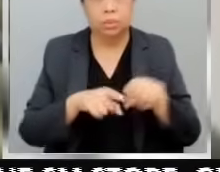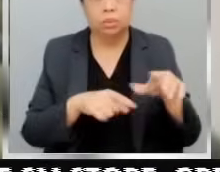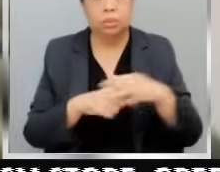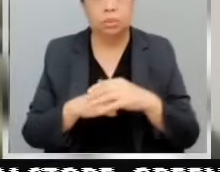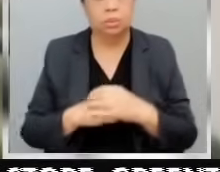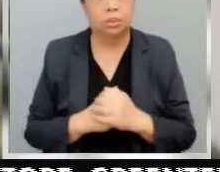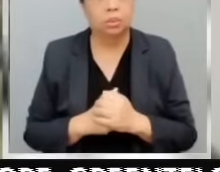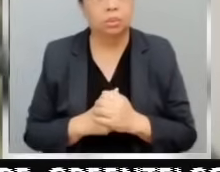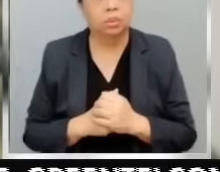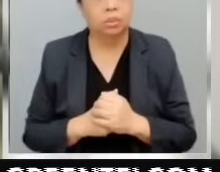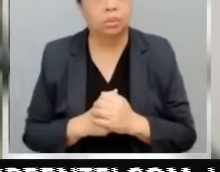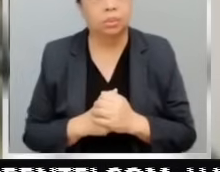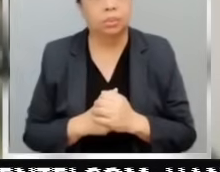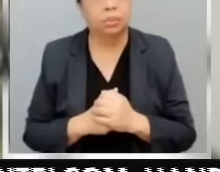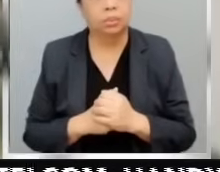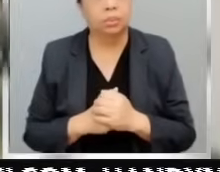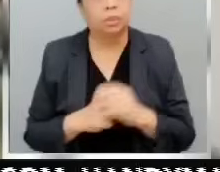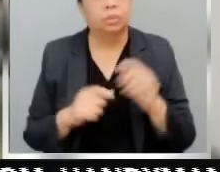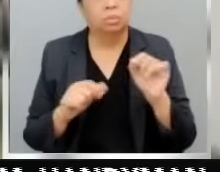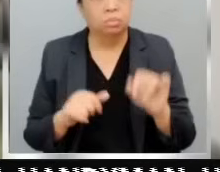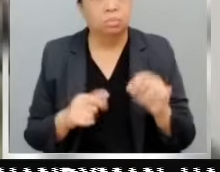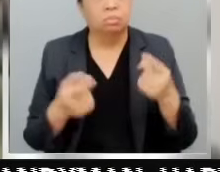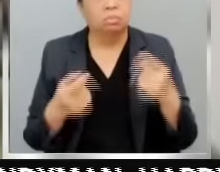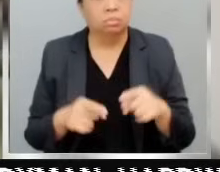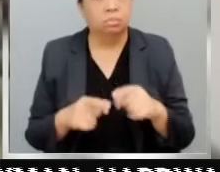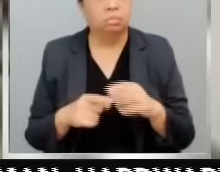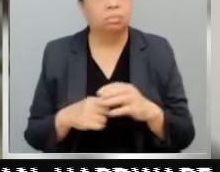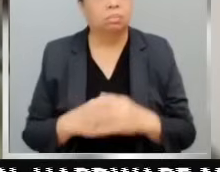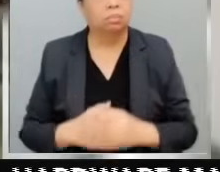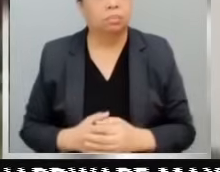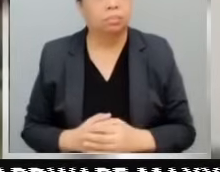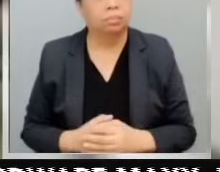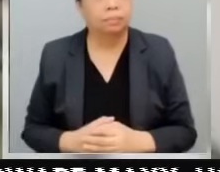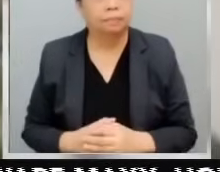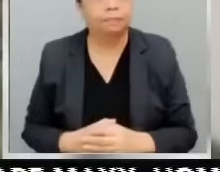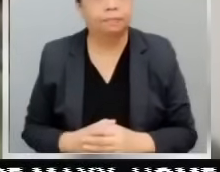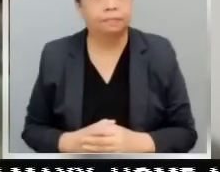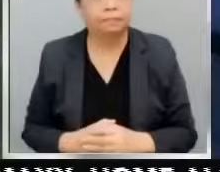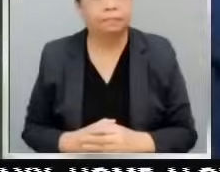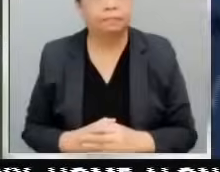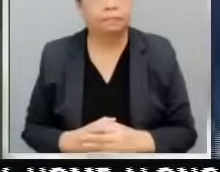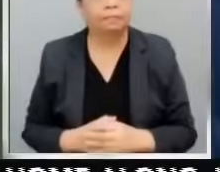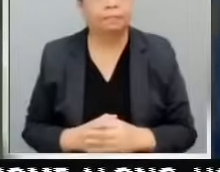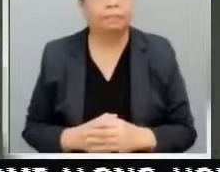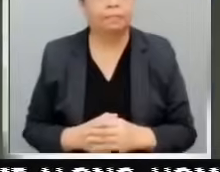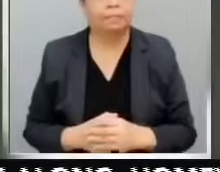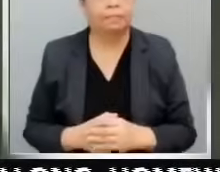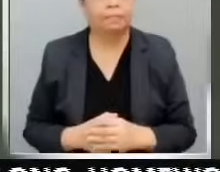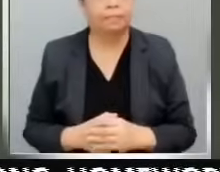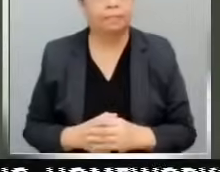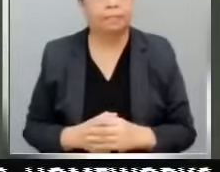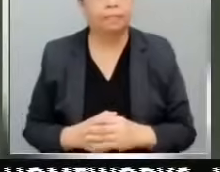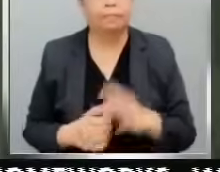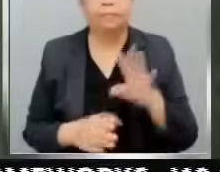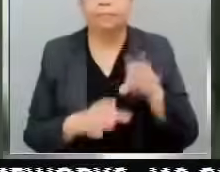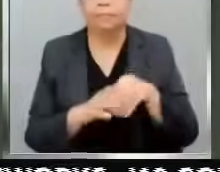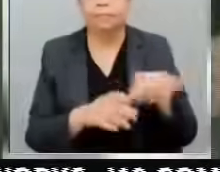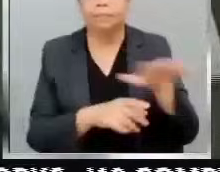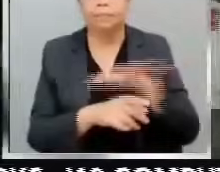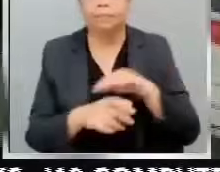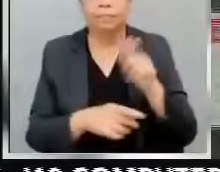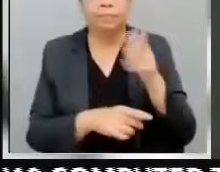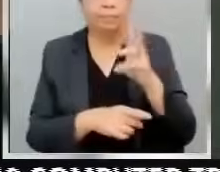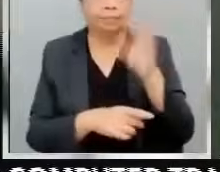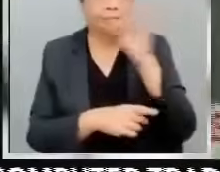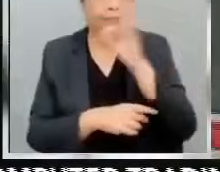Israel. Yun, sabi ko, ano kaya makakabalik ko ba ako? Kabilang sila sa 26 na Pilipino na